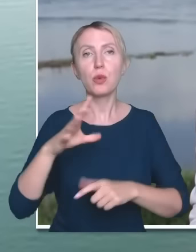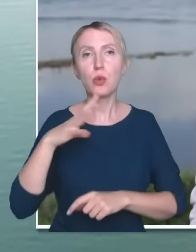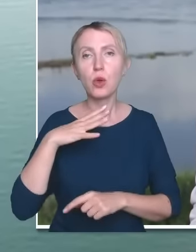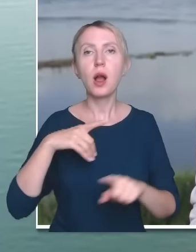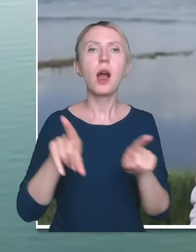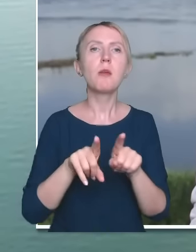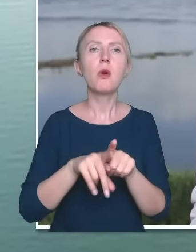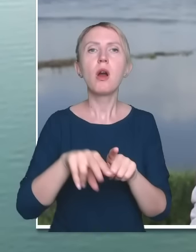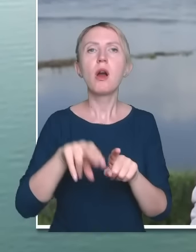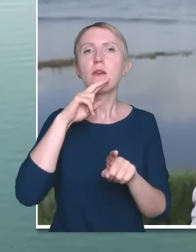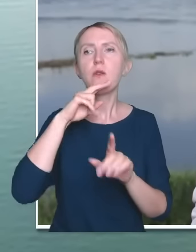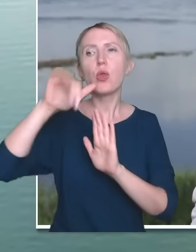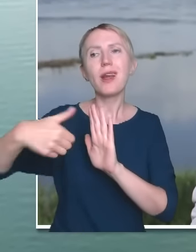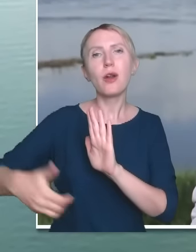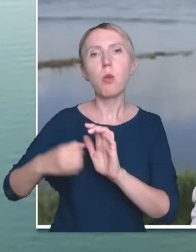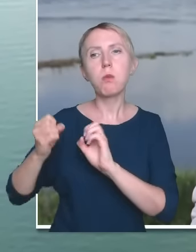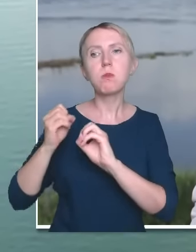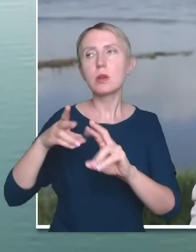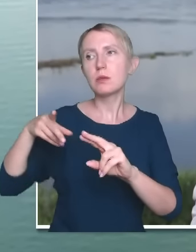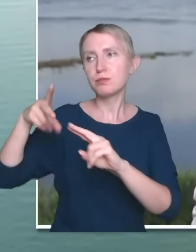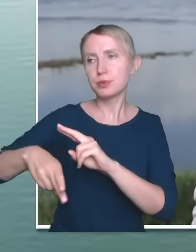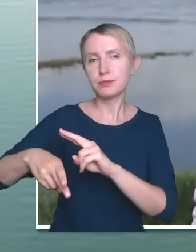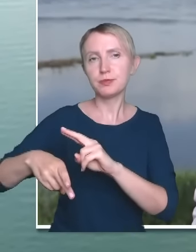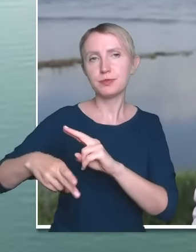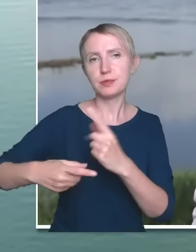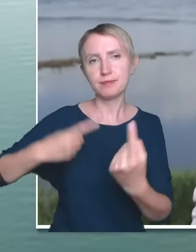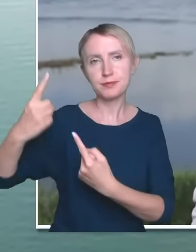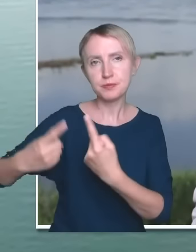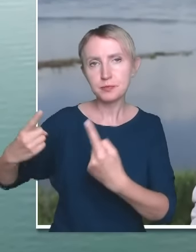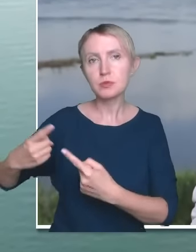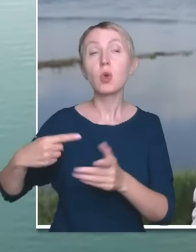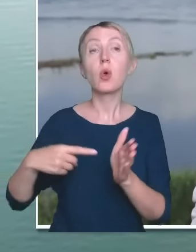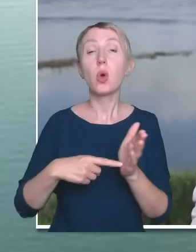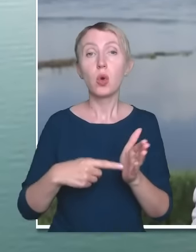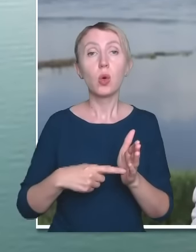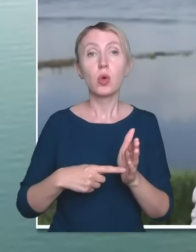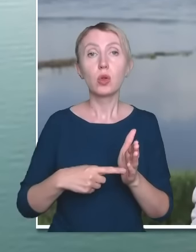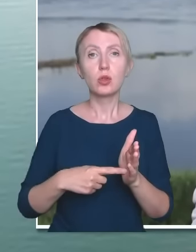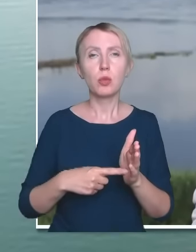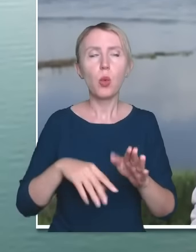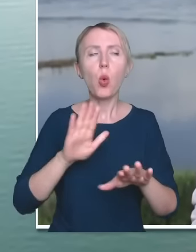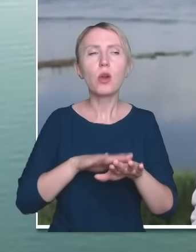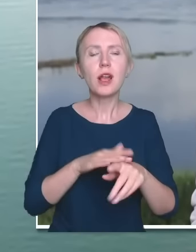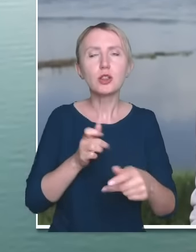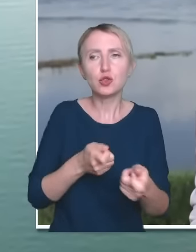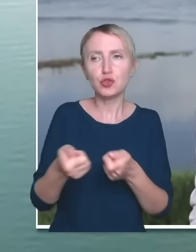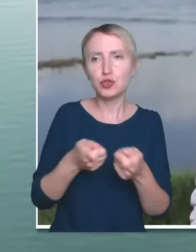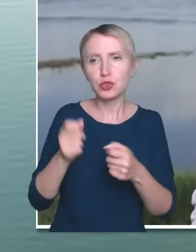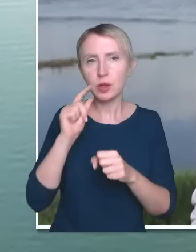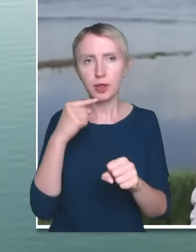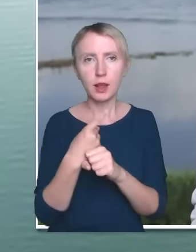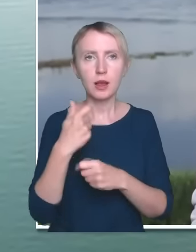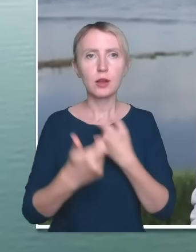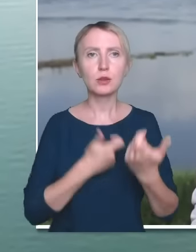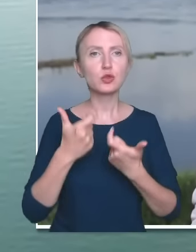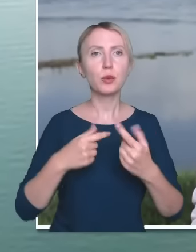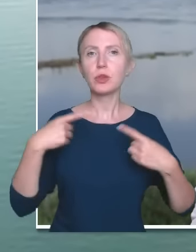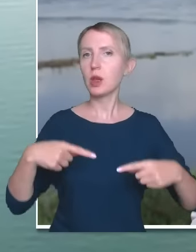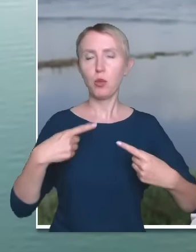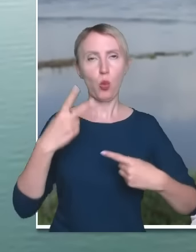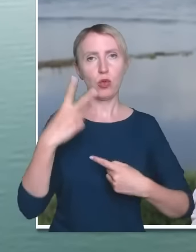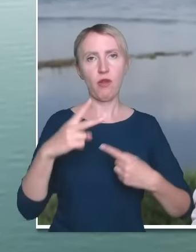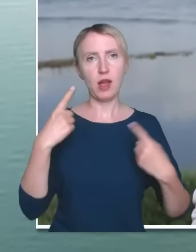wód pokopalnianych przez zakłady przemysłowe. I to było prawie że ręczne sterowanie, tak żeby nie doszło do